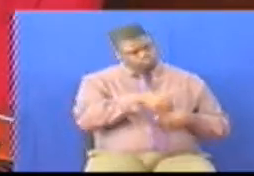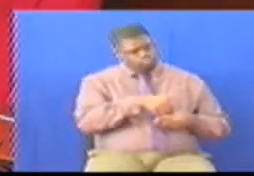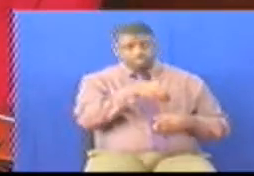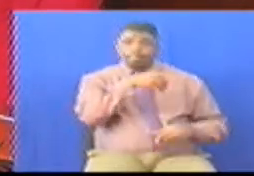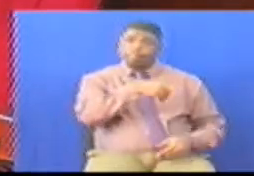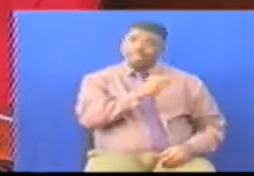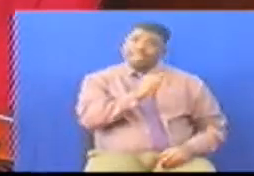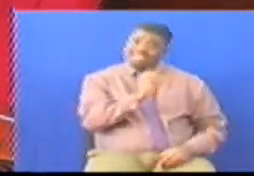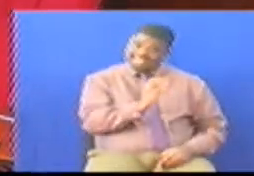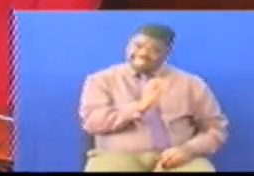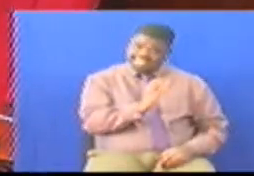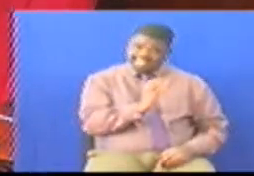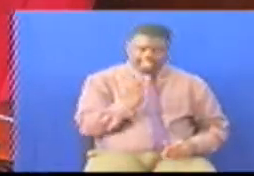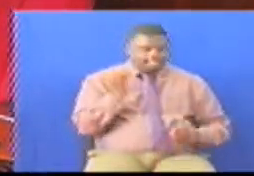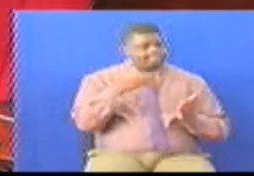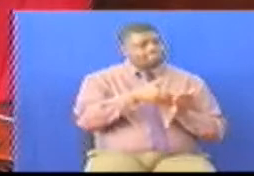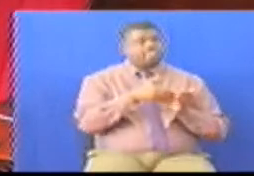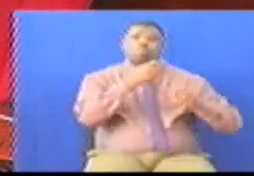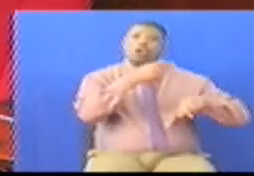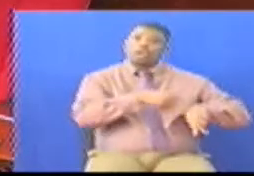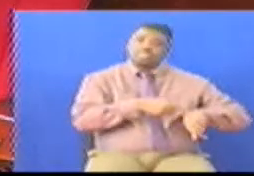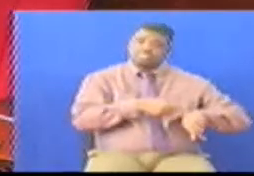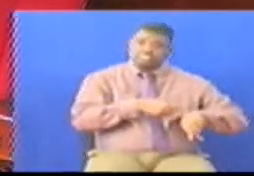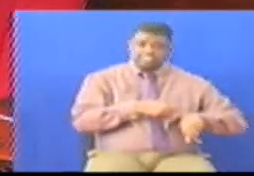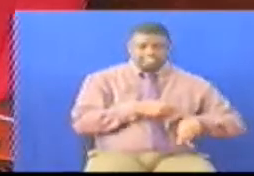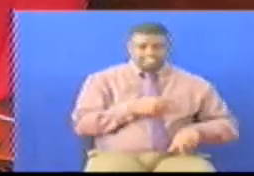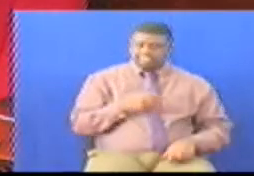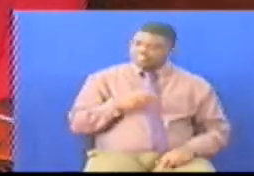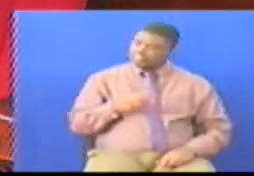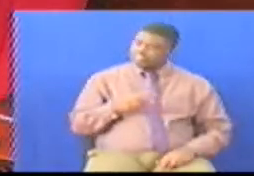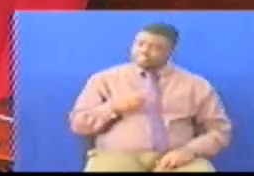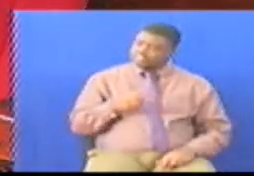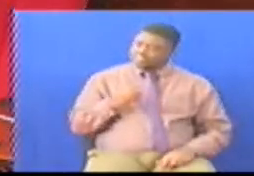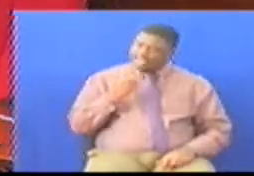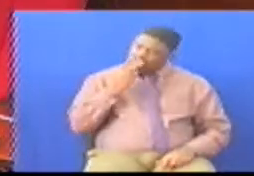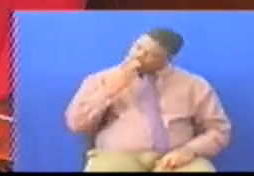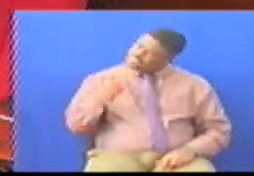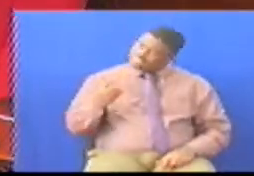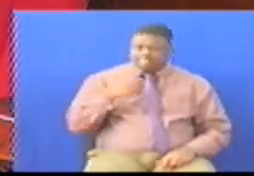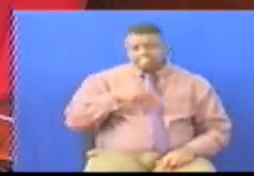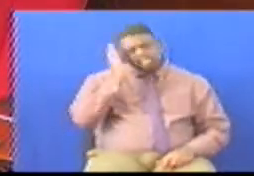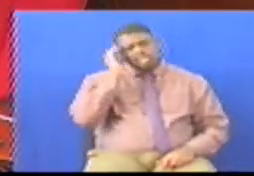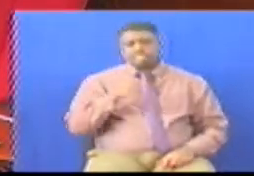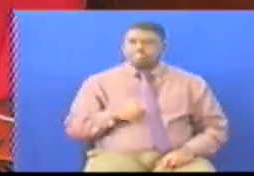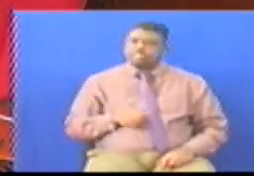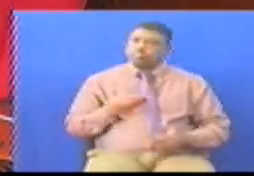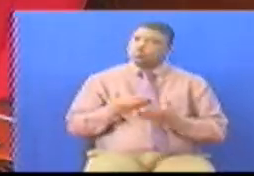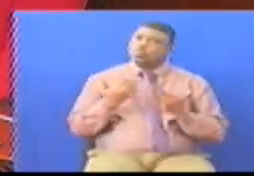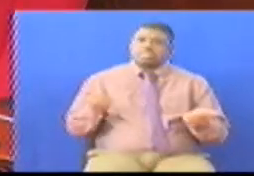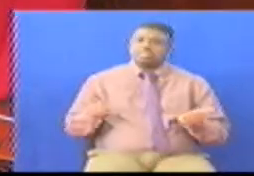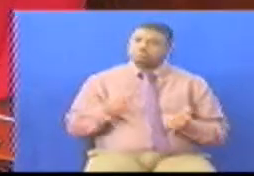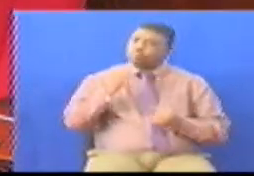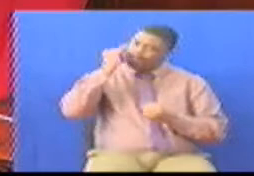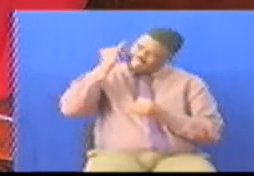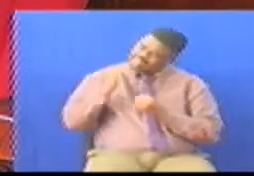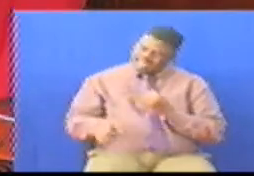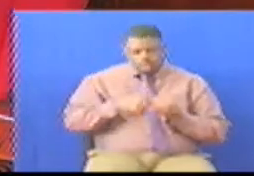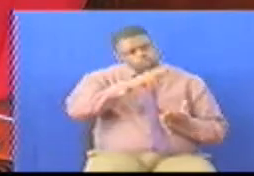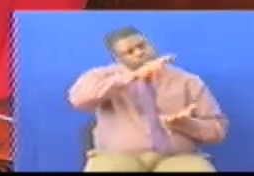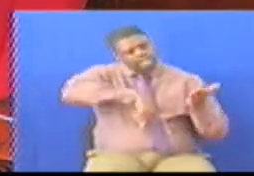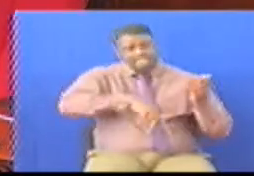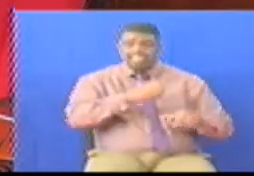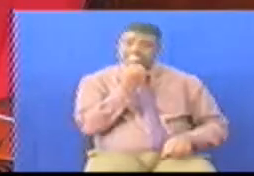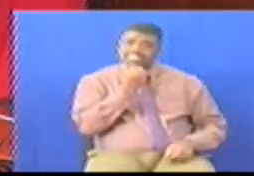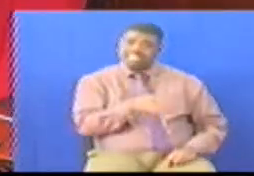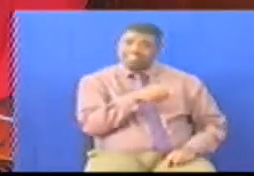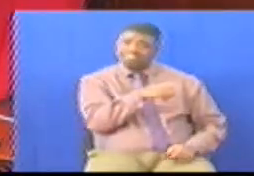sasa kwamba serikali iangalie na ikae chini na management TTCL kuona kwa nini hawakukubali walikataa kusaini taarifa